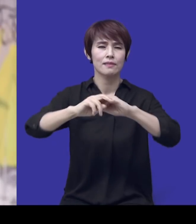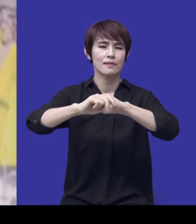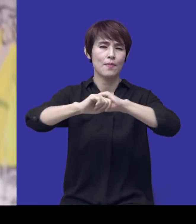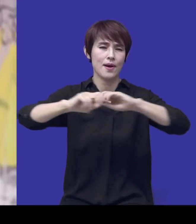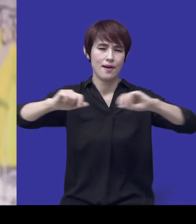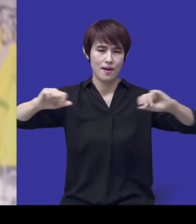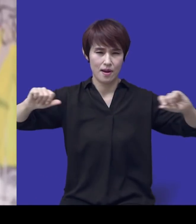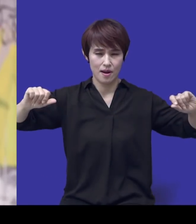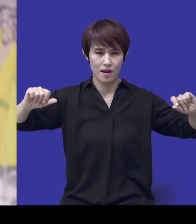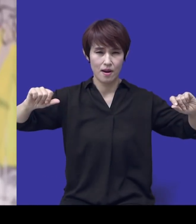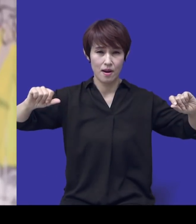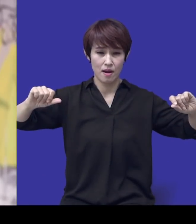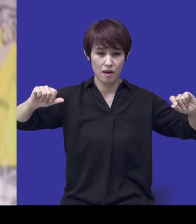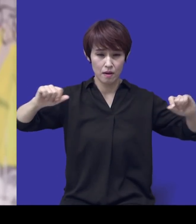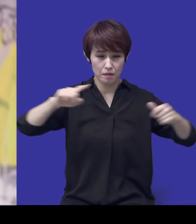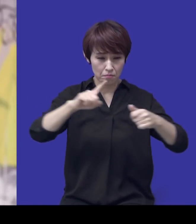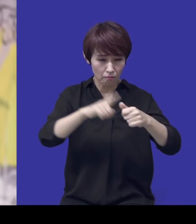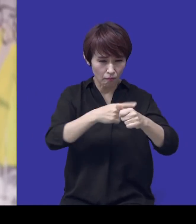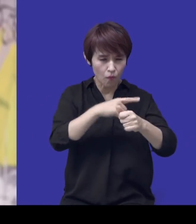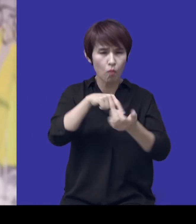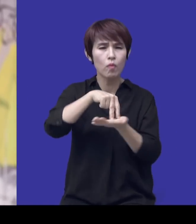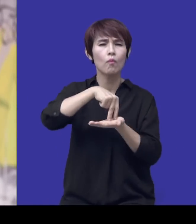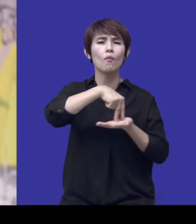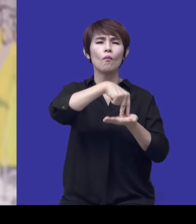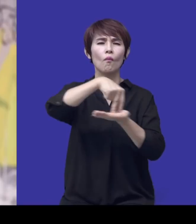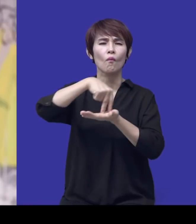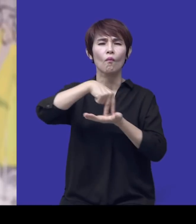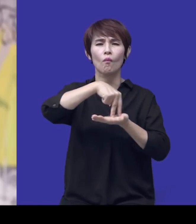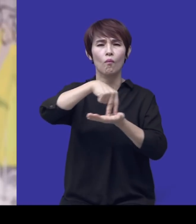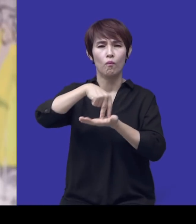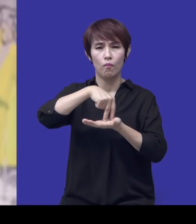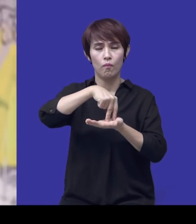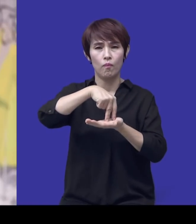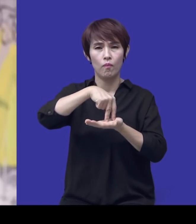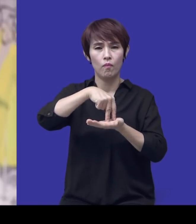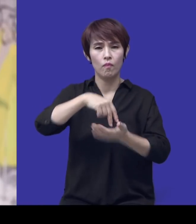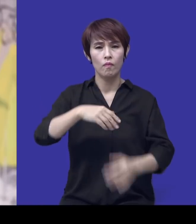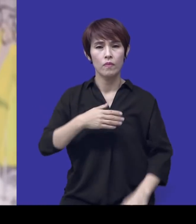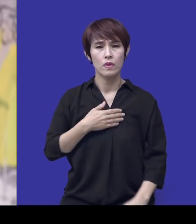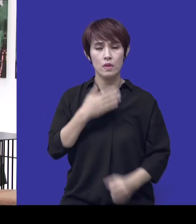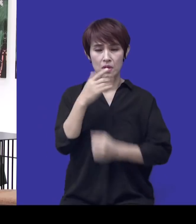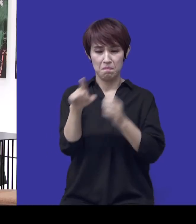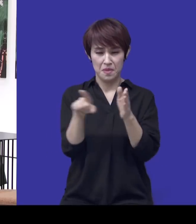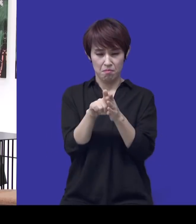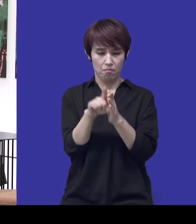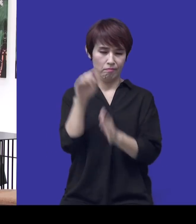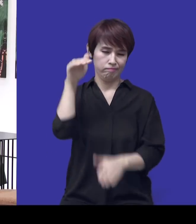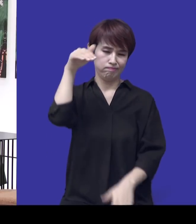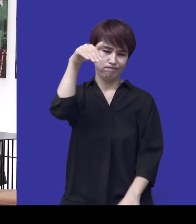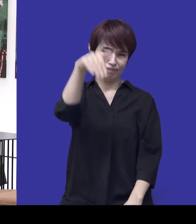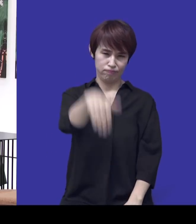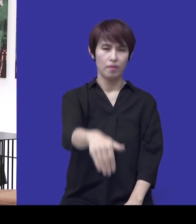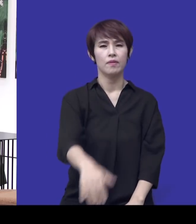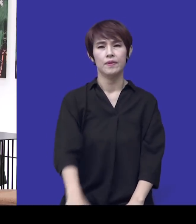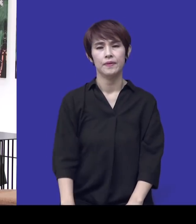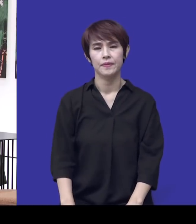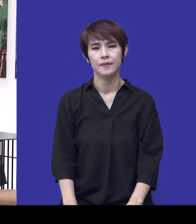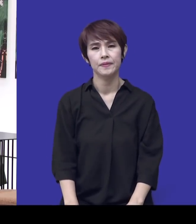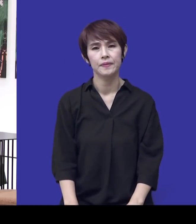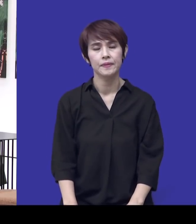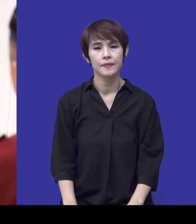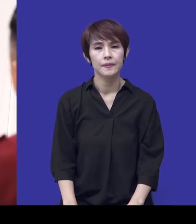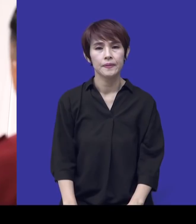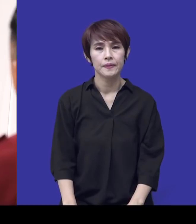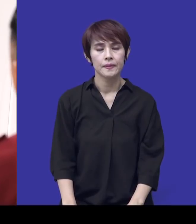제가 물리적으로 느꼈어요, 이거를. 그래서 그때는 경건 생활은 완전히 무너졌고요. 예.